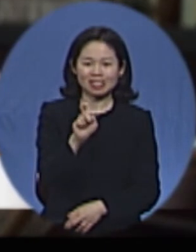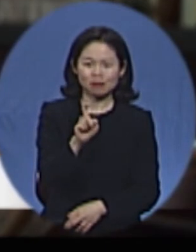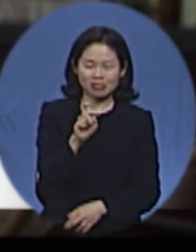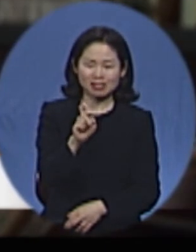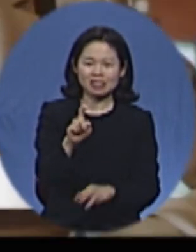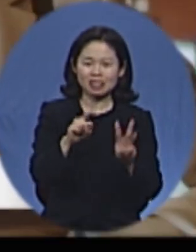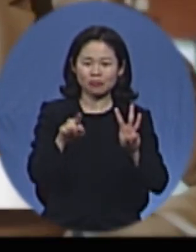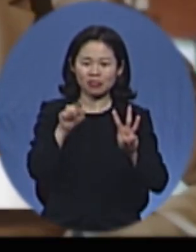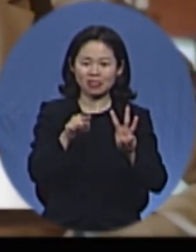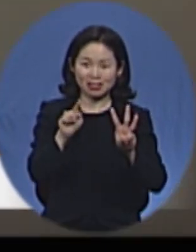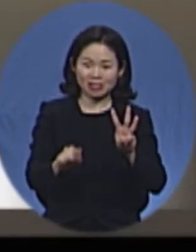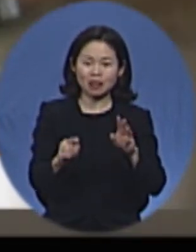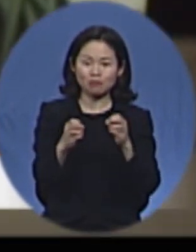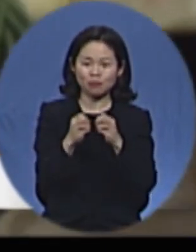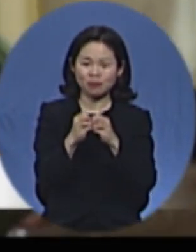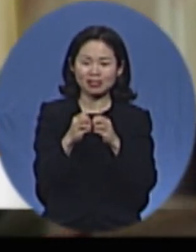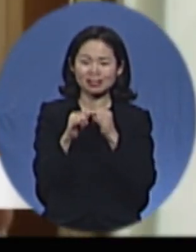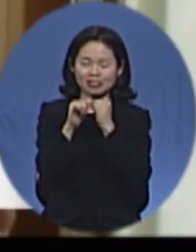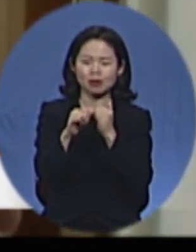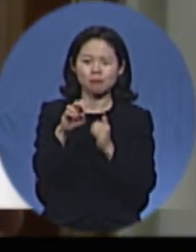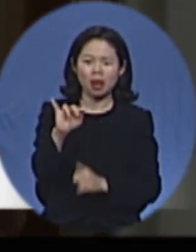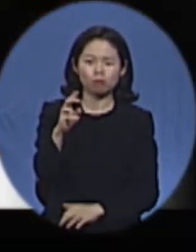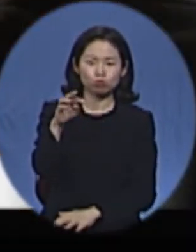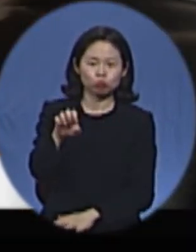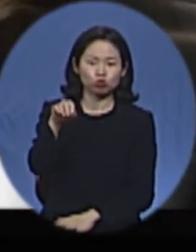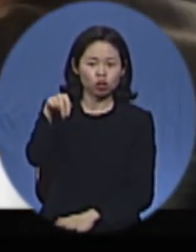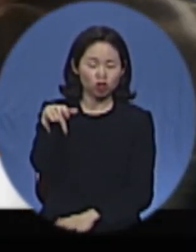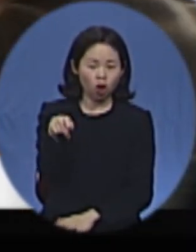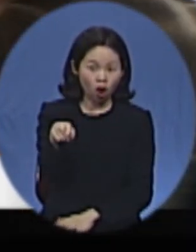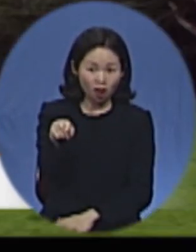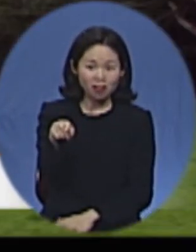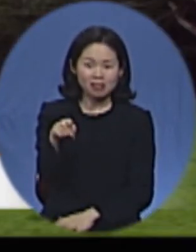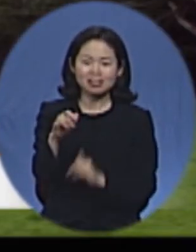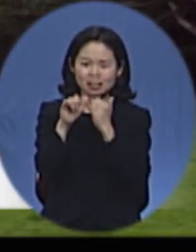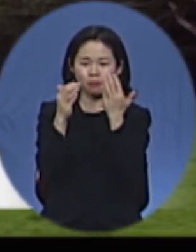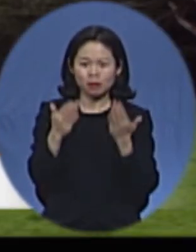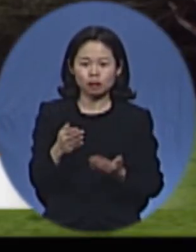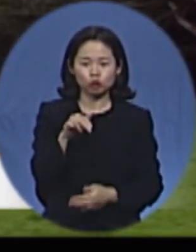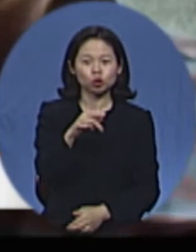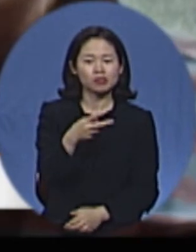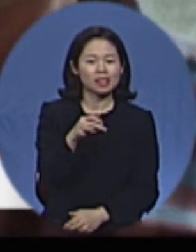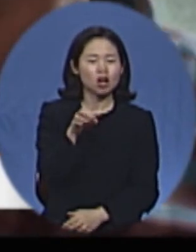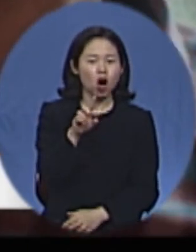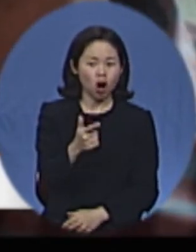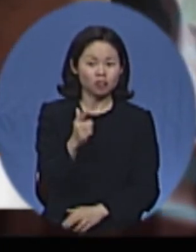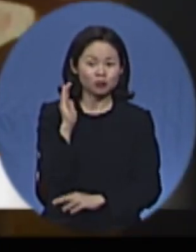문학상인 맨부커상을 받은 줄리언 반스의 소설로 과거와